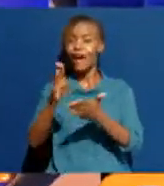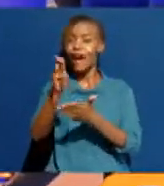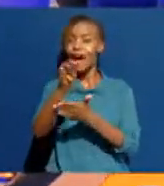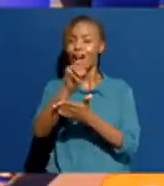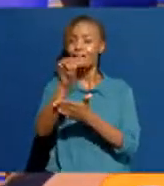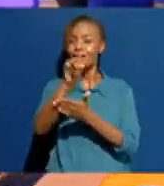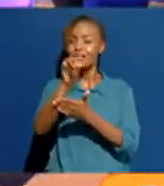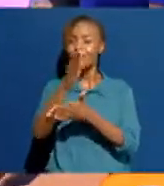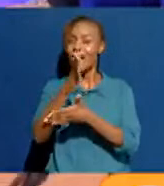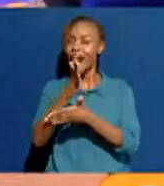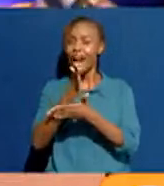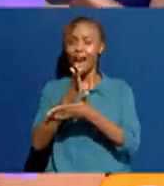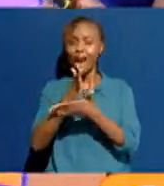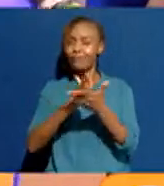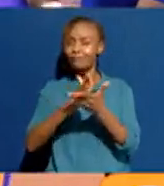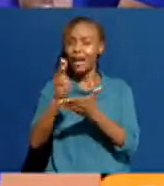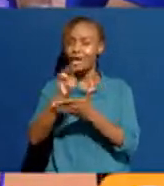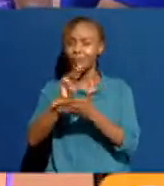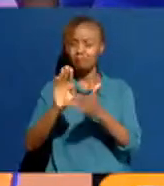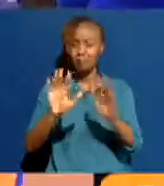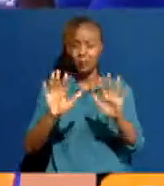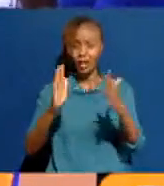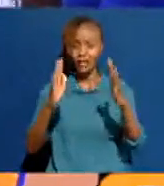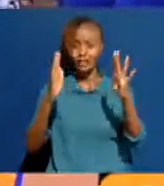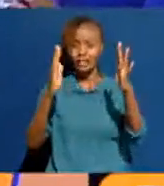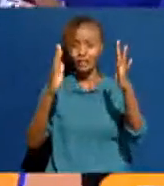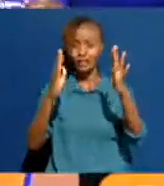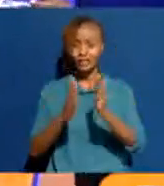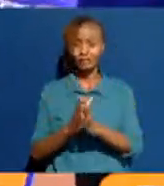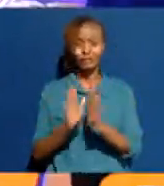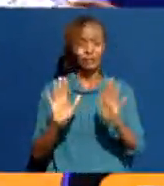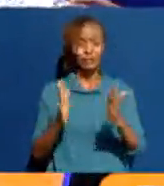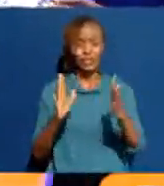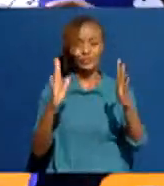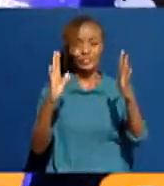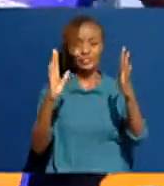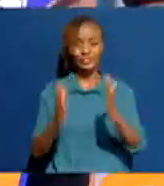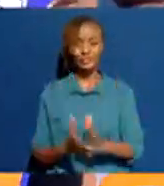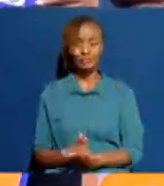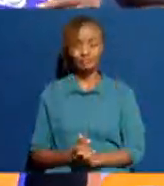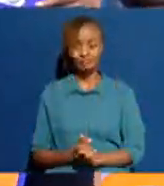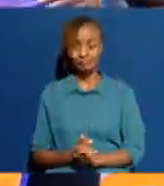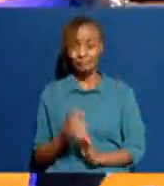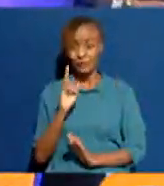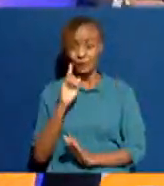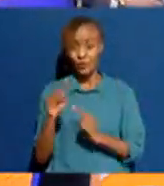vizuri, sikusikii. Congratulations manze, congratulations, yani